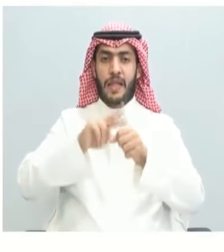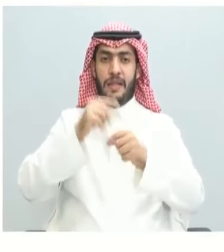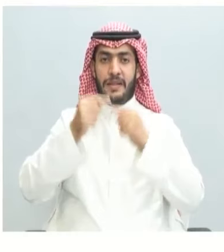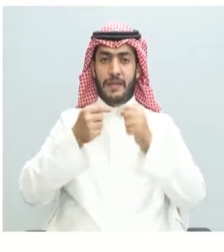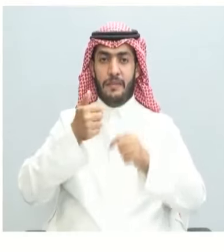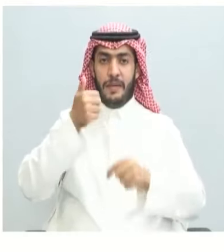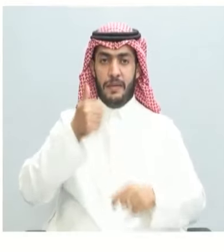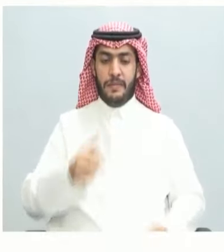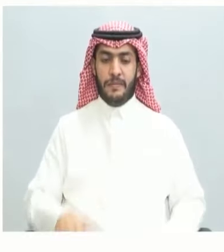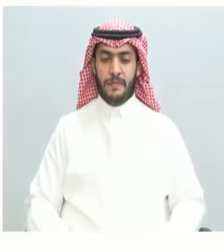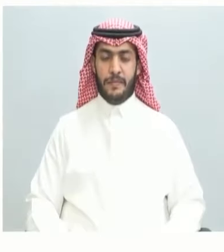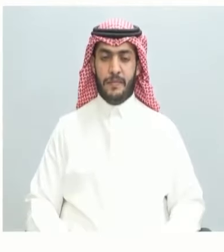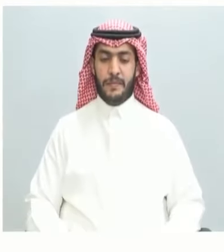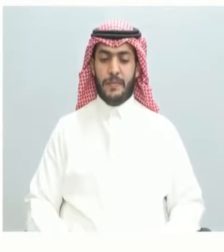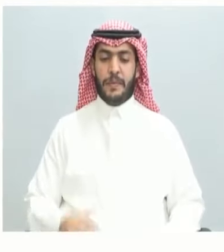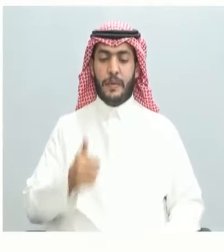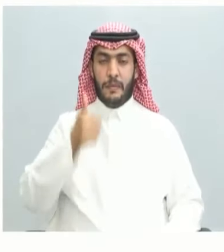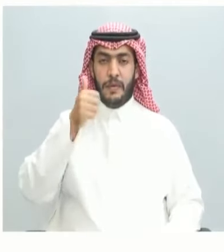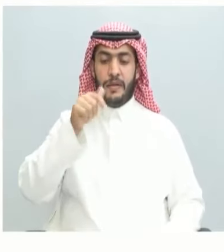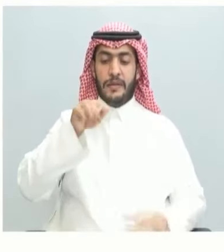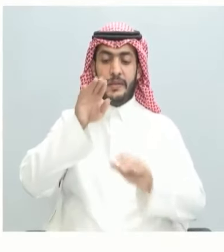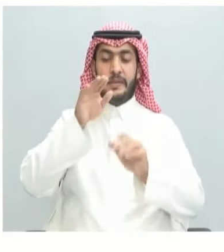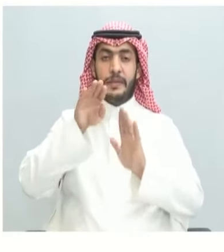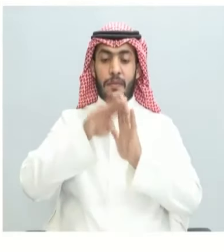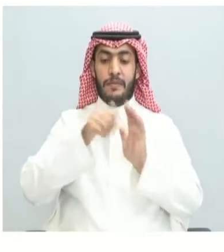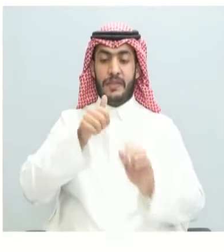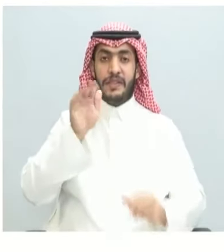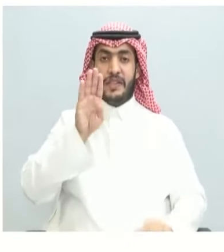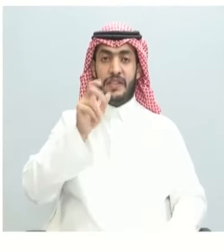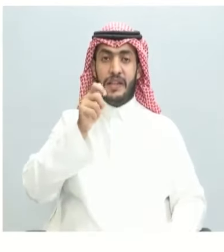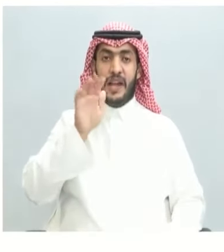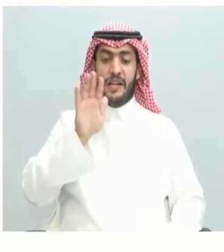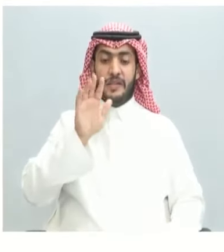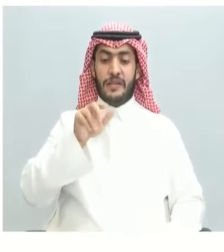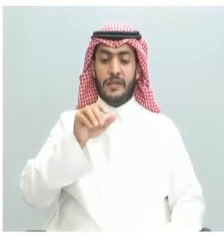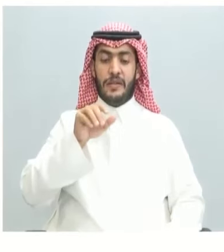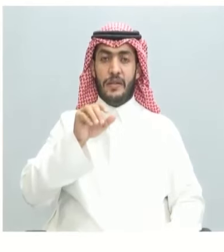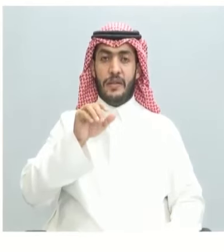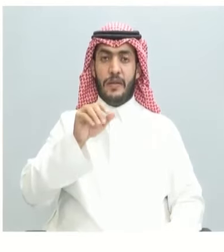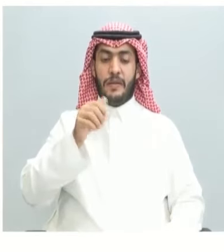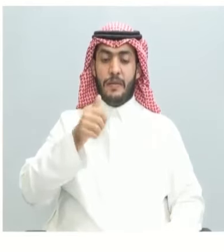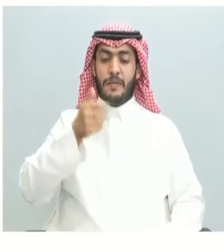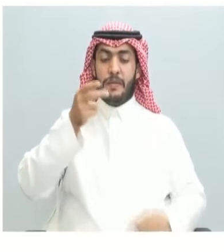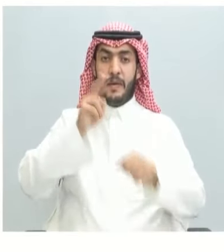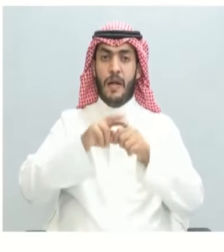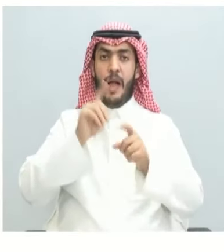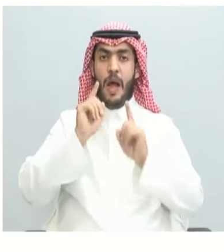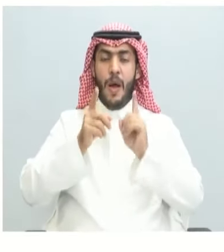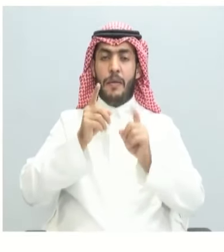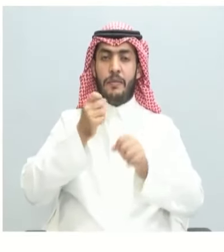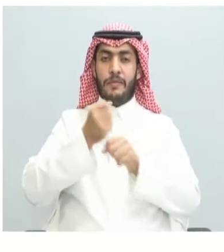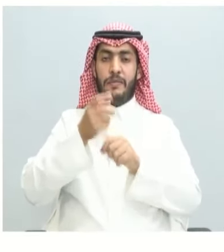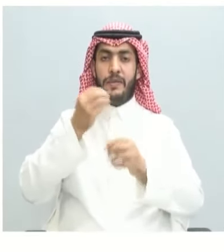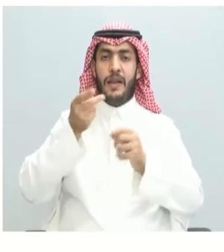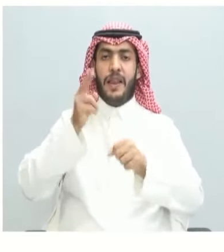كتابتها نعم احسنتم نستطيع ان نستخدم في سكراتش عده او عفوا نستطيع تكرار تنفيذ الاوامر